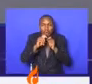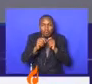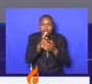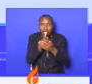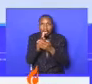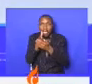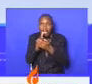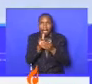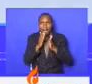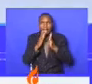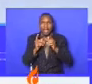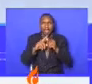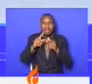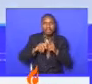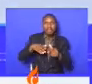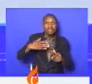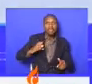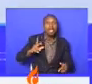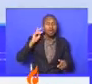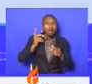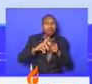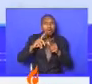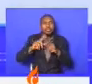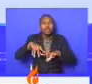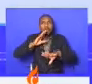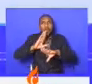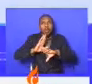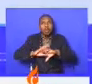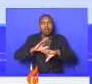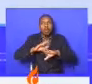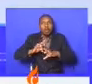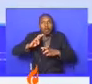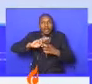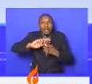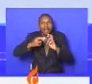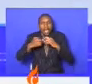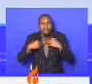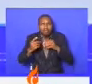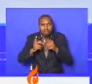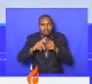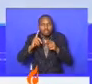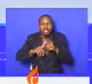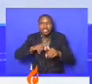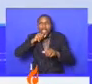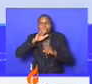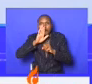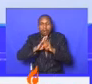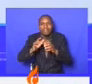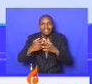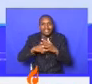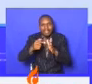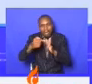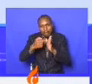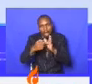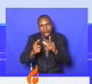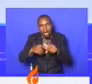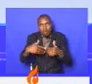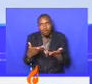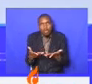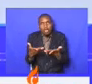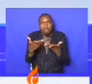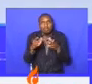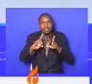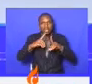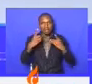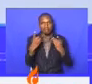nigate wabuna e county ya Kisii nebuwato wa matobu ya na ambacho kinyara kwa wako eneke wabuna usimba chaki umuro wabu kinye sekta yobulemi na